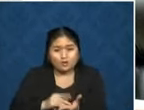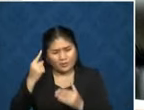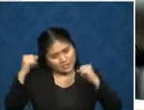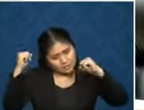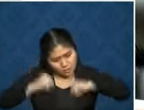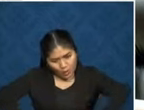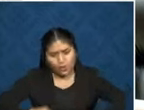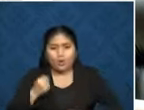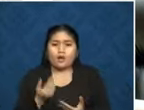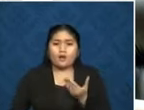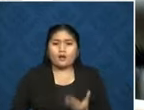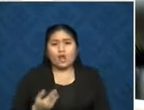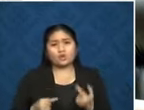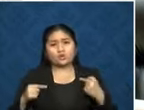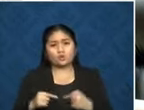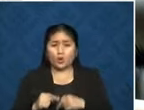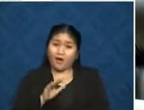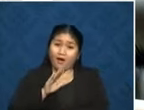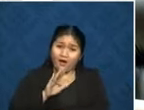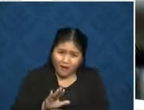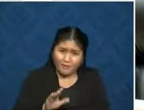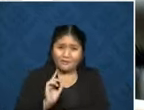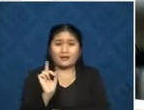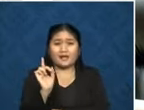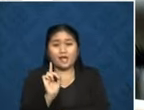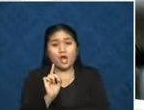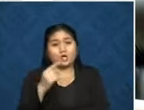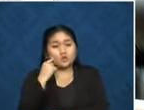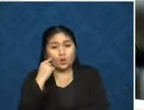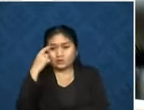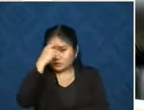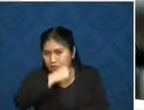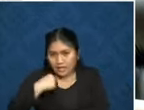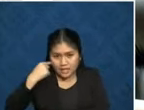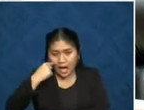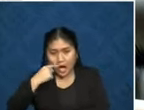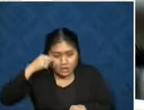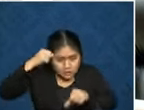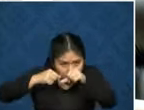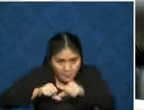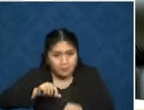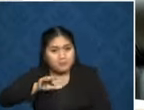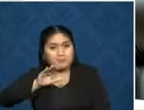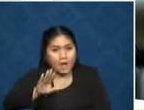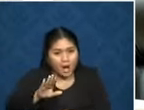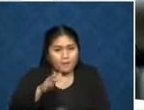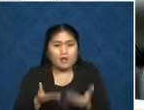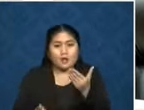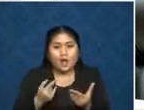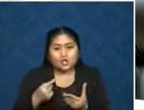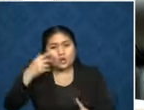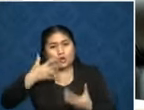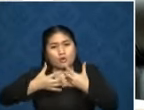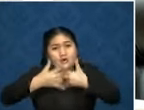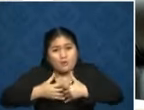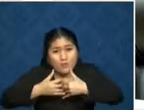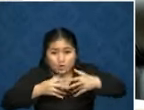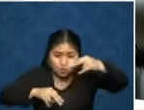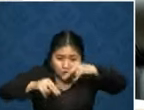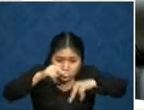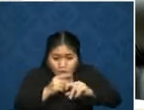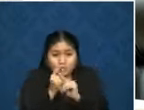ไม่ว่าจะเป็นเรื่องของการห้ามใช้ระบบจดจำใบหน้าหรือไบโอเมตริกในที่สาธารณะรวมถึงเครื่องมือในการตรวจติดตามของ